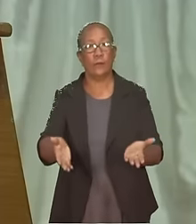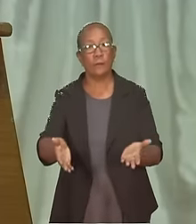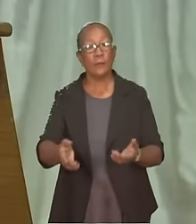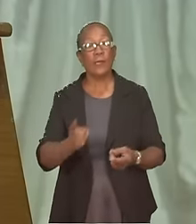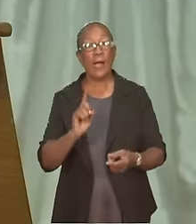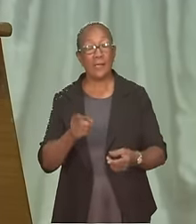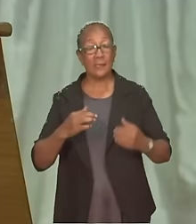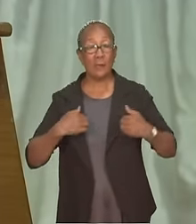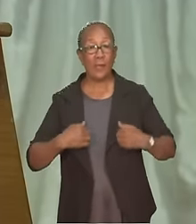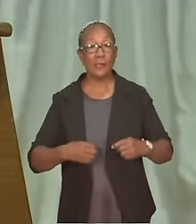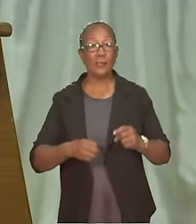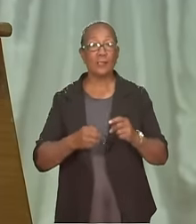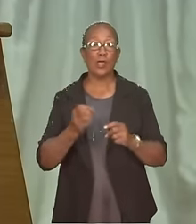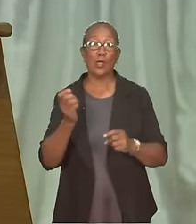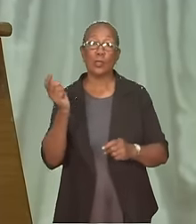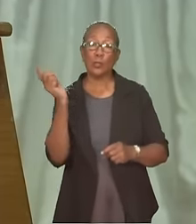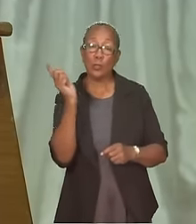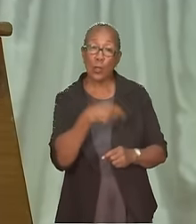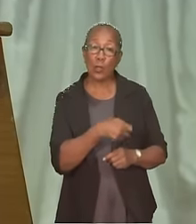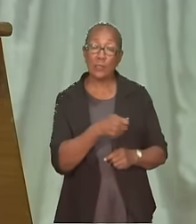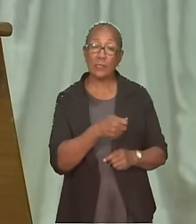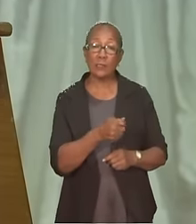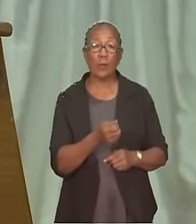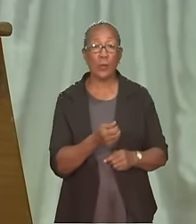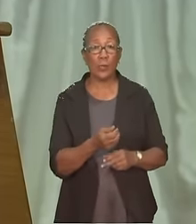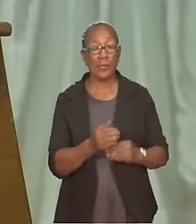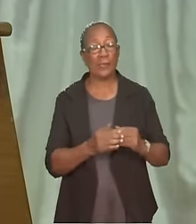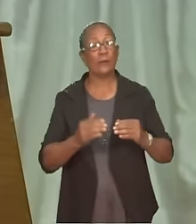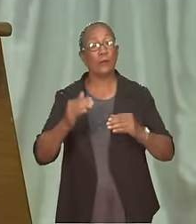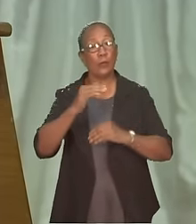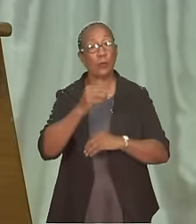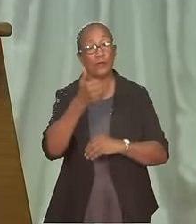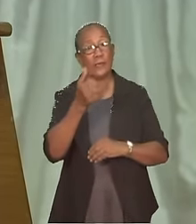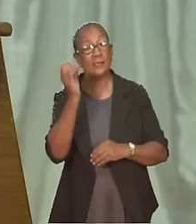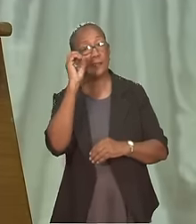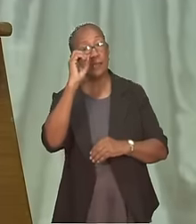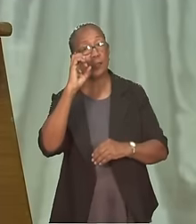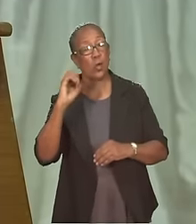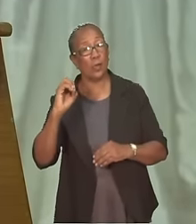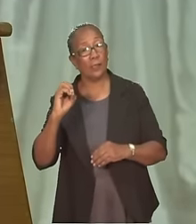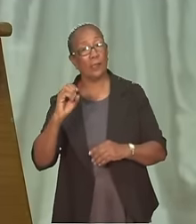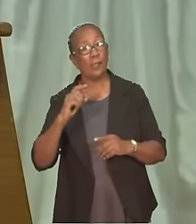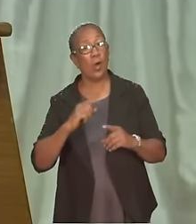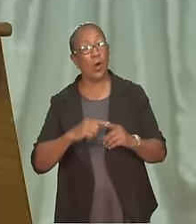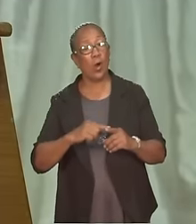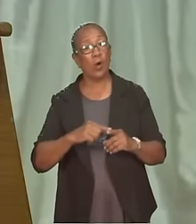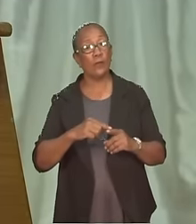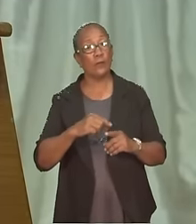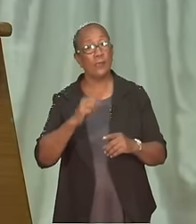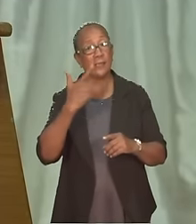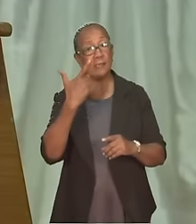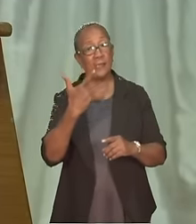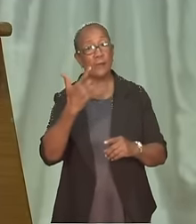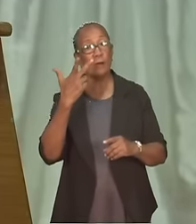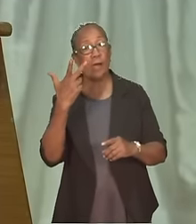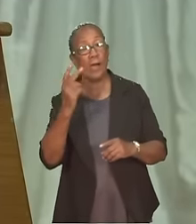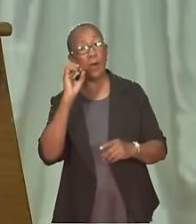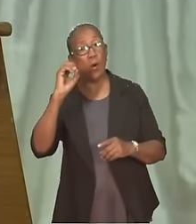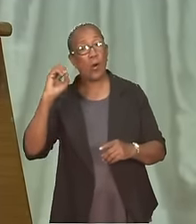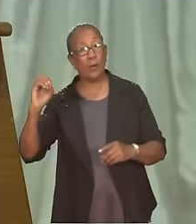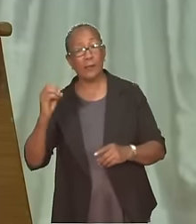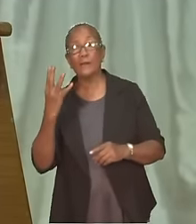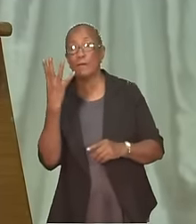of 1100... en die krijgt een verhoging van 600, of 700, of 800, daarvan krijgt hij 400